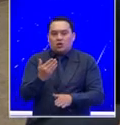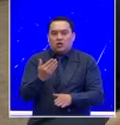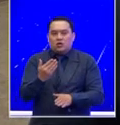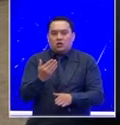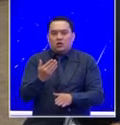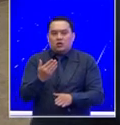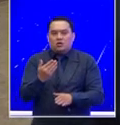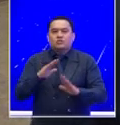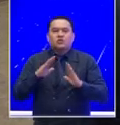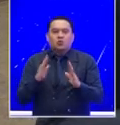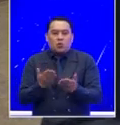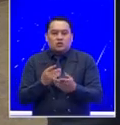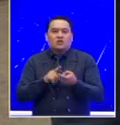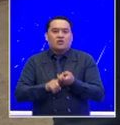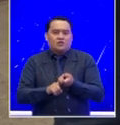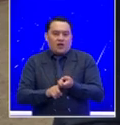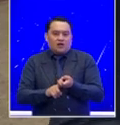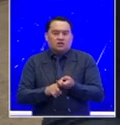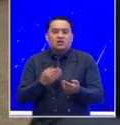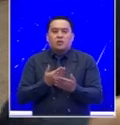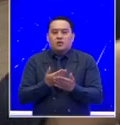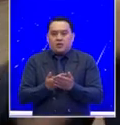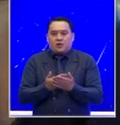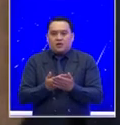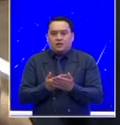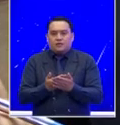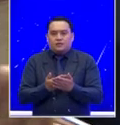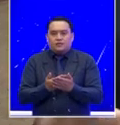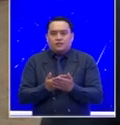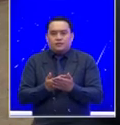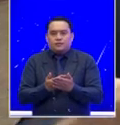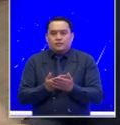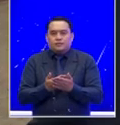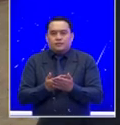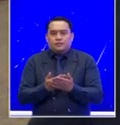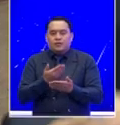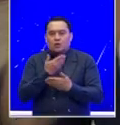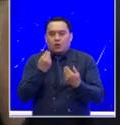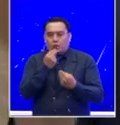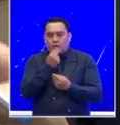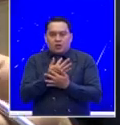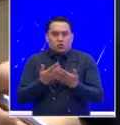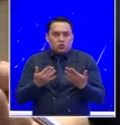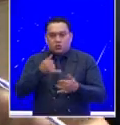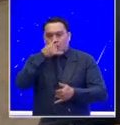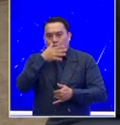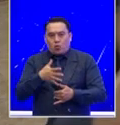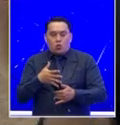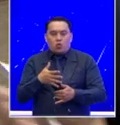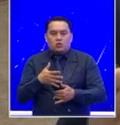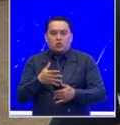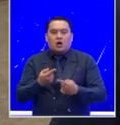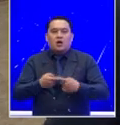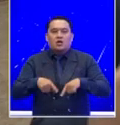из-за непредвиденных ситуаций, связанных, например, с избытком своей продукции, потому что они не могут вывести, и с